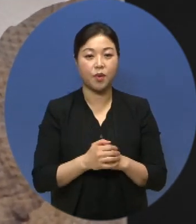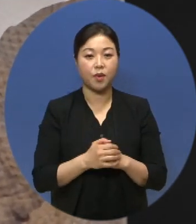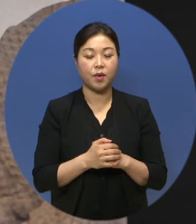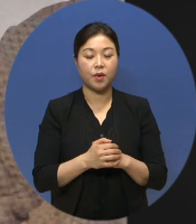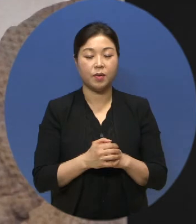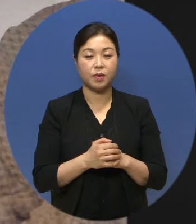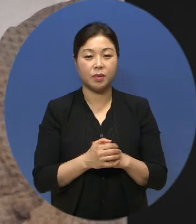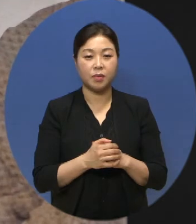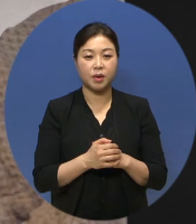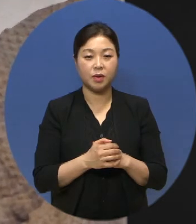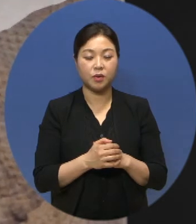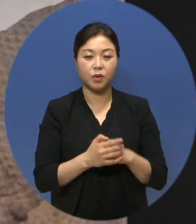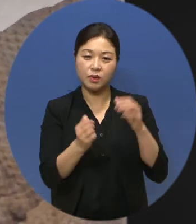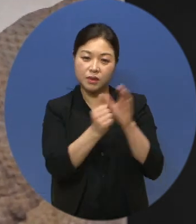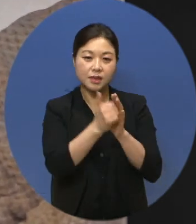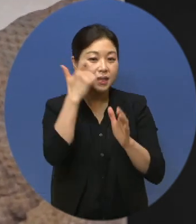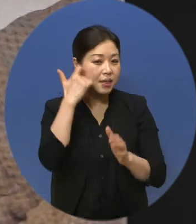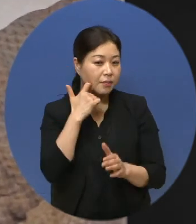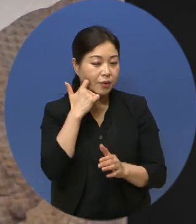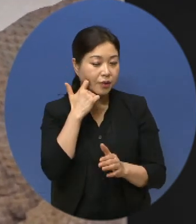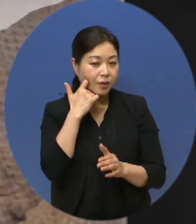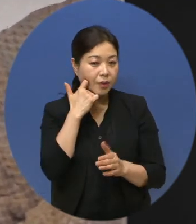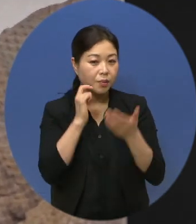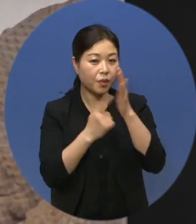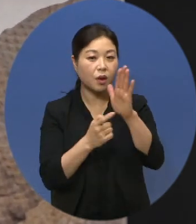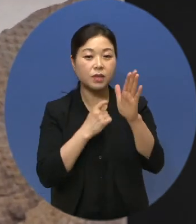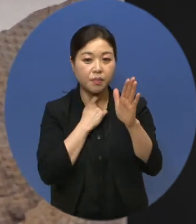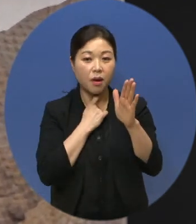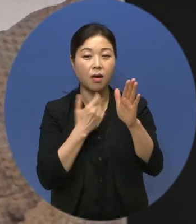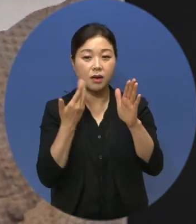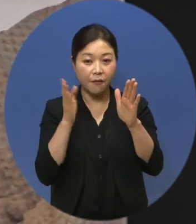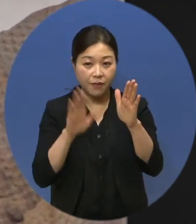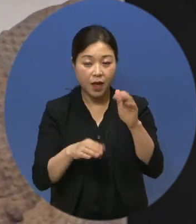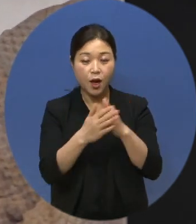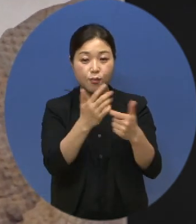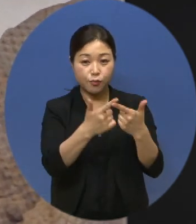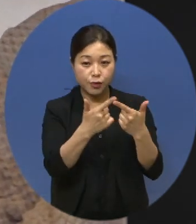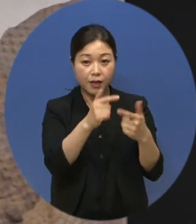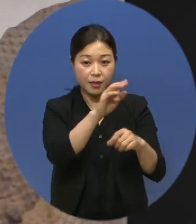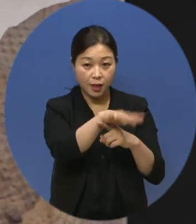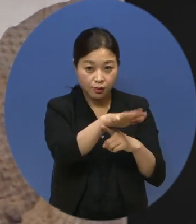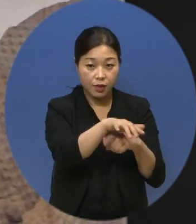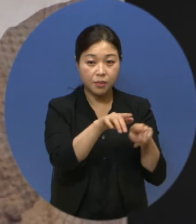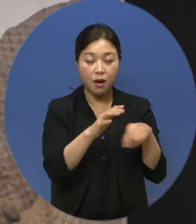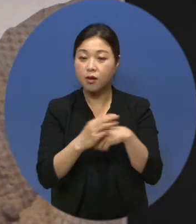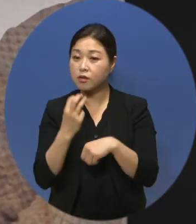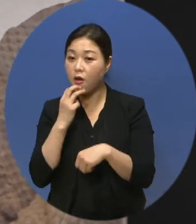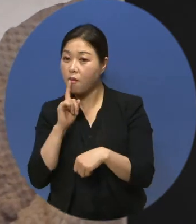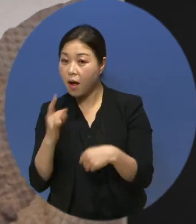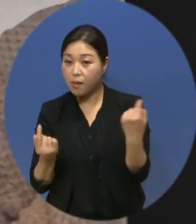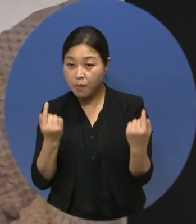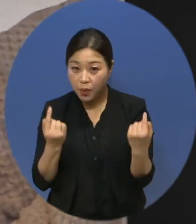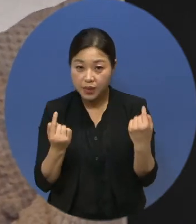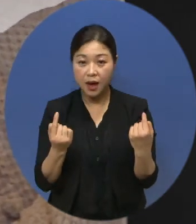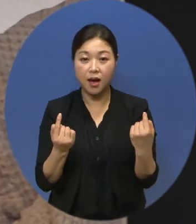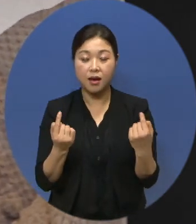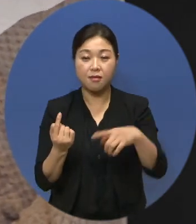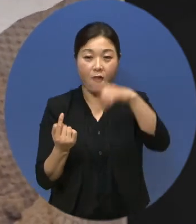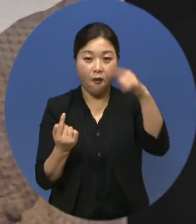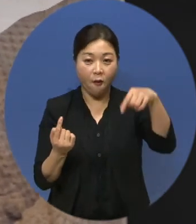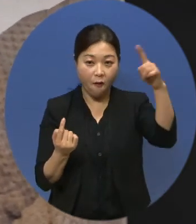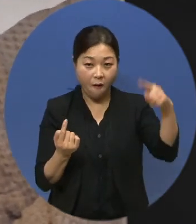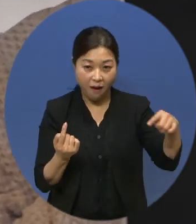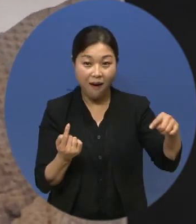특색을 줬으면 좋겠는데 부산 사투리 하면은 이 서울 말보다 리듬이 되게 억양이